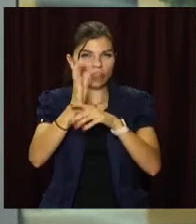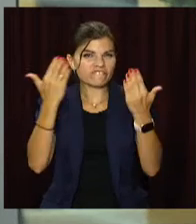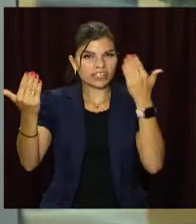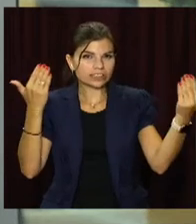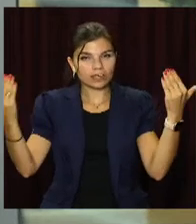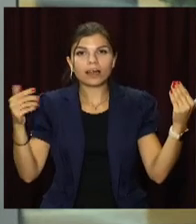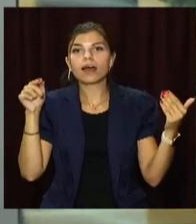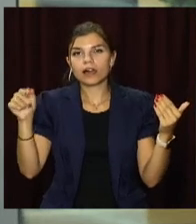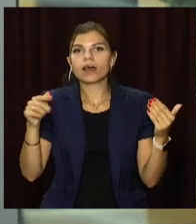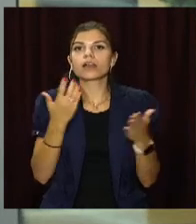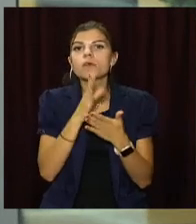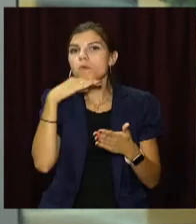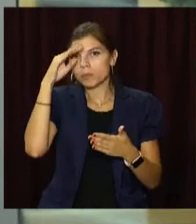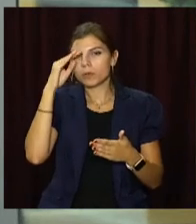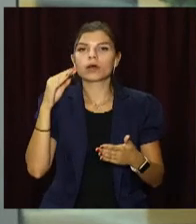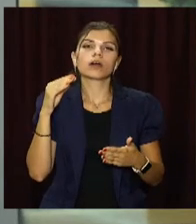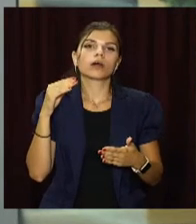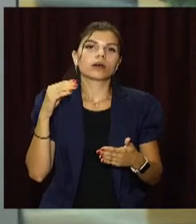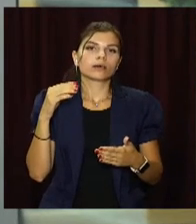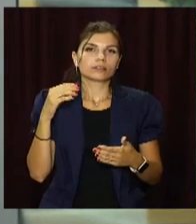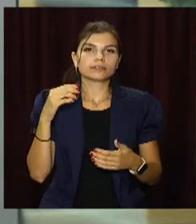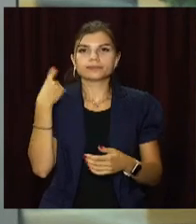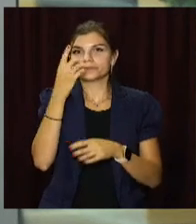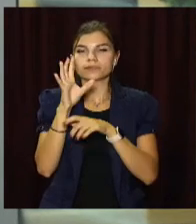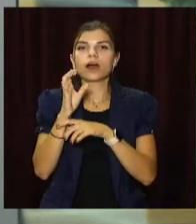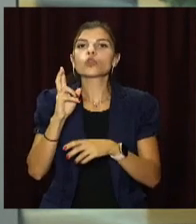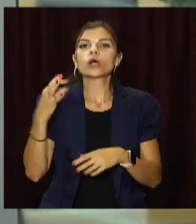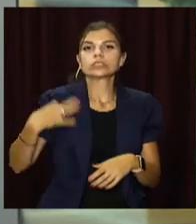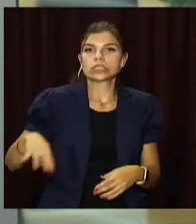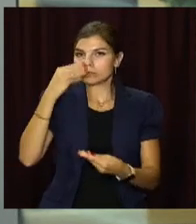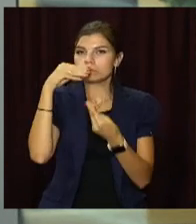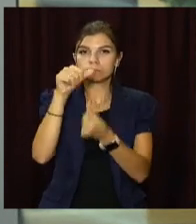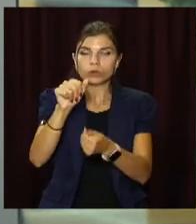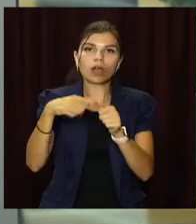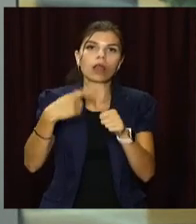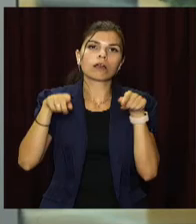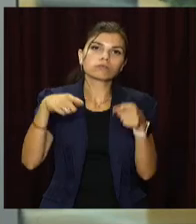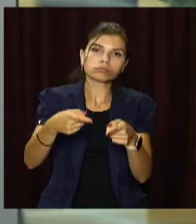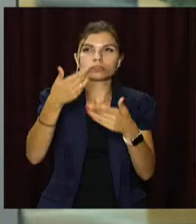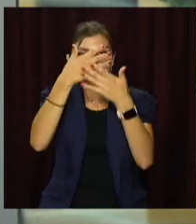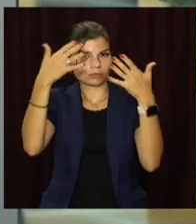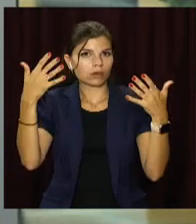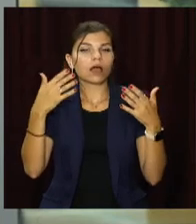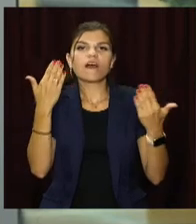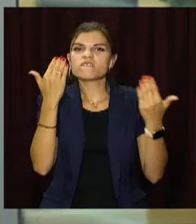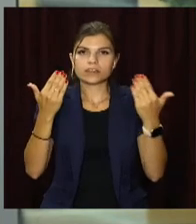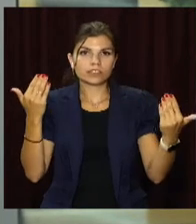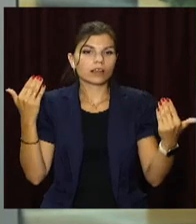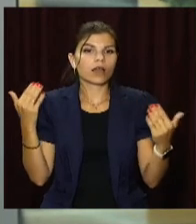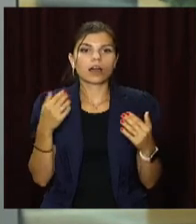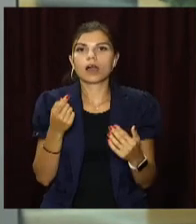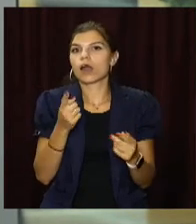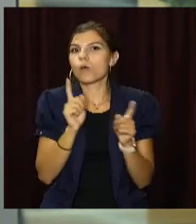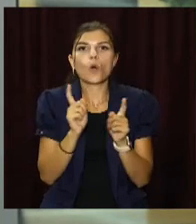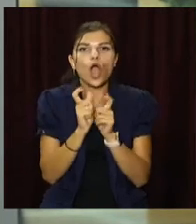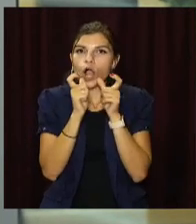знімках українські батьки, чиї сини зникли безвісти або перебувають у полоні. Організатори кажуть, виставка – то наче